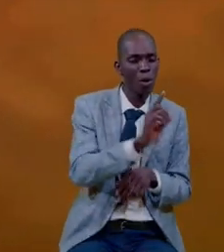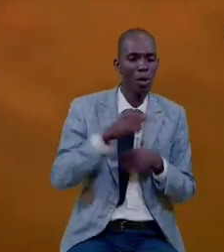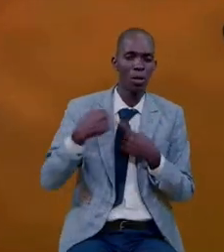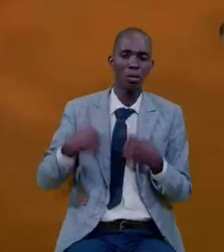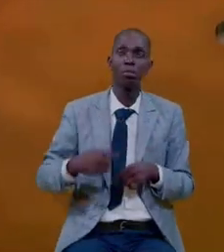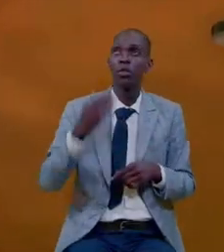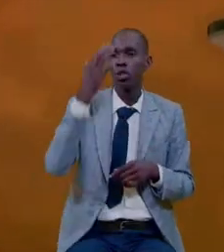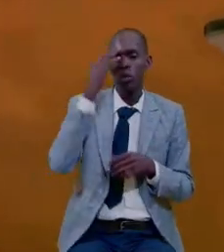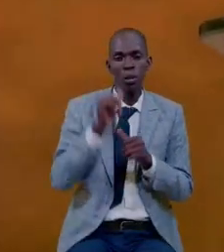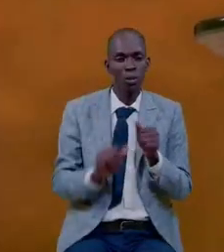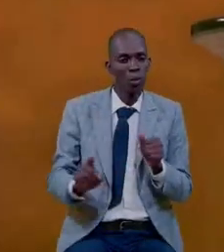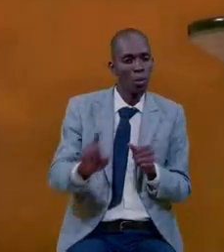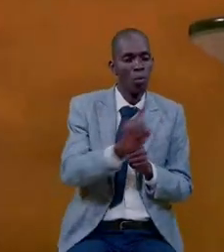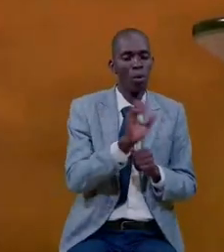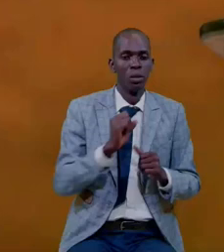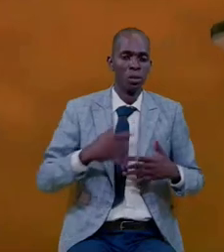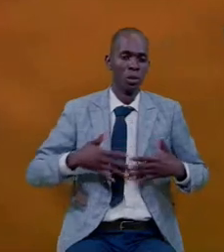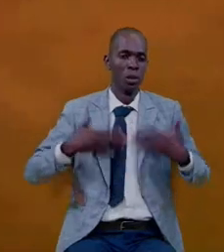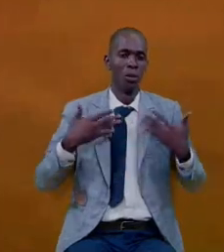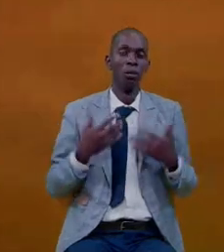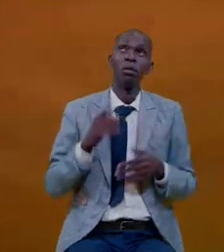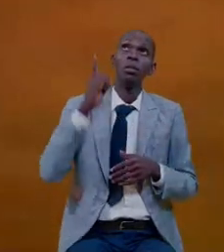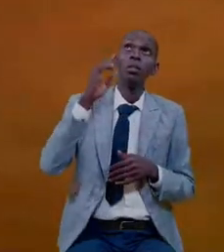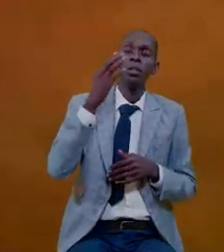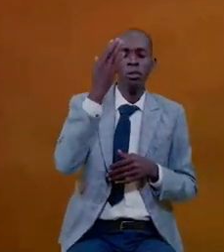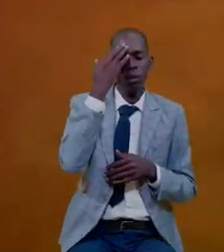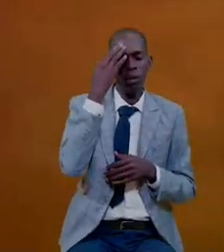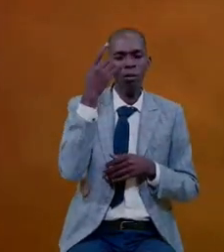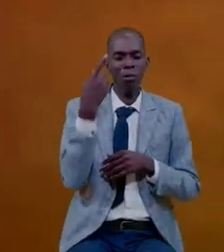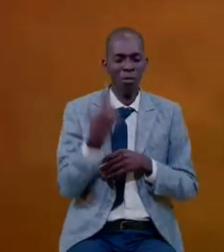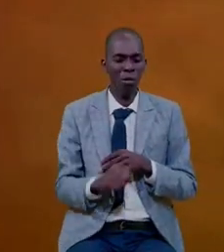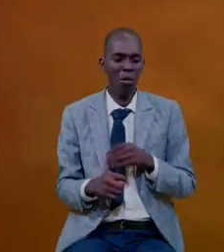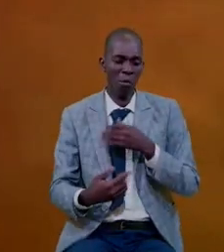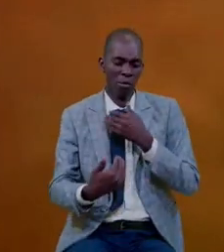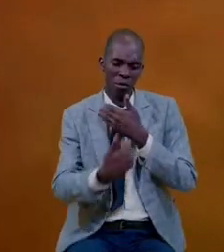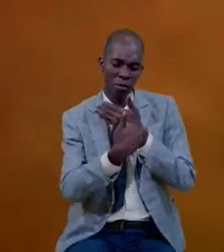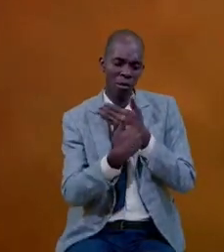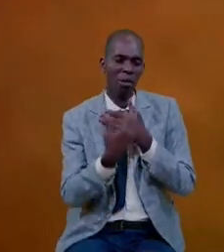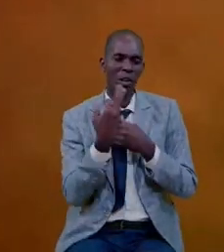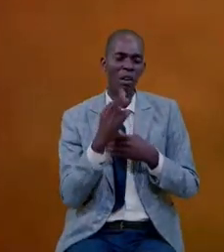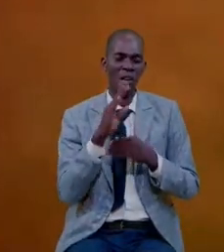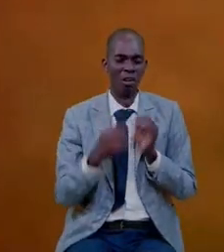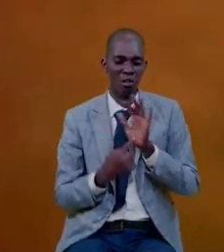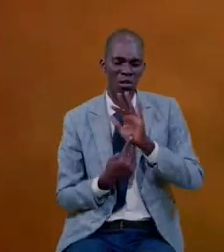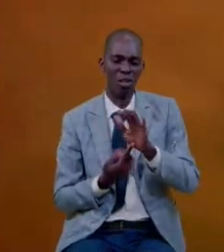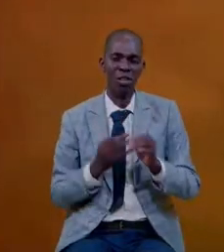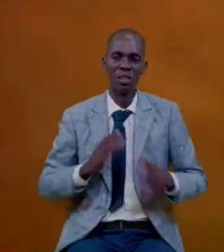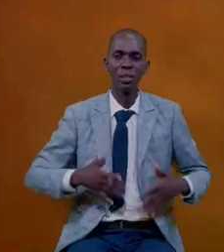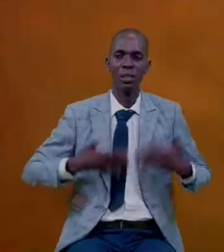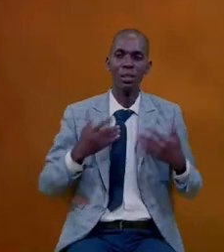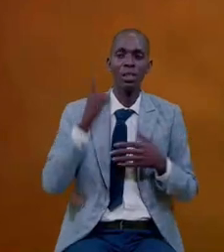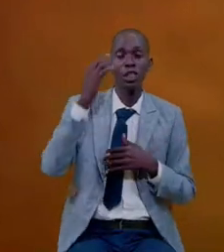vie, celui qui connaît la racine, la source de l'expression de la vie, celui qui